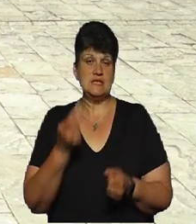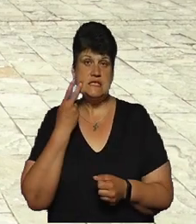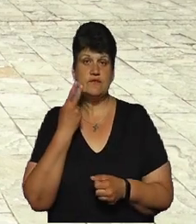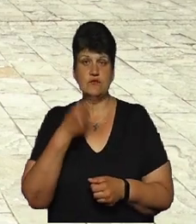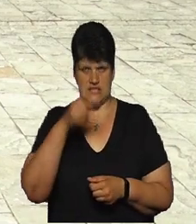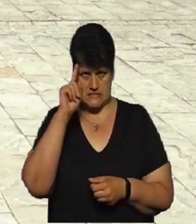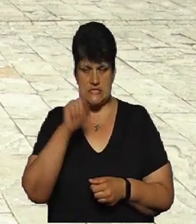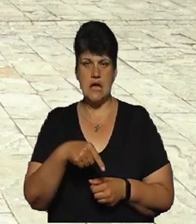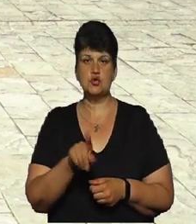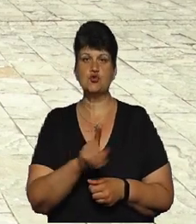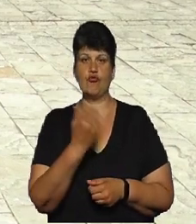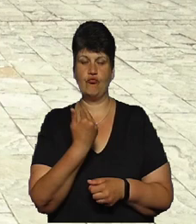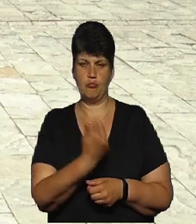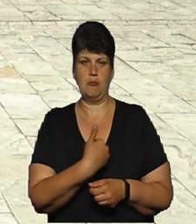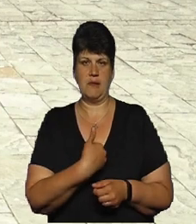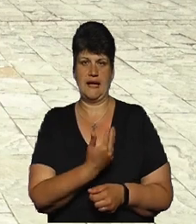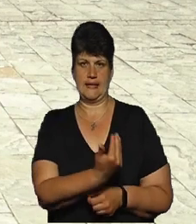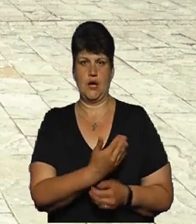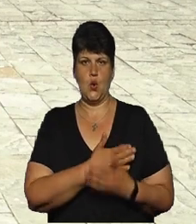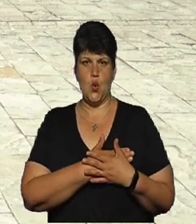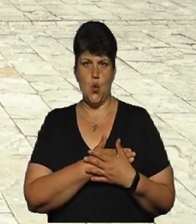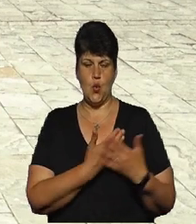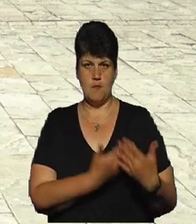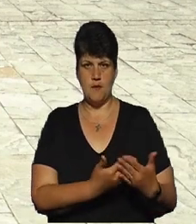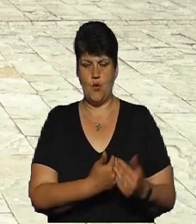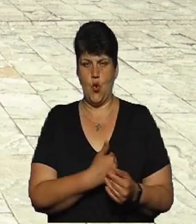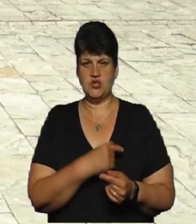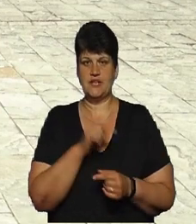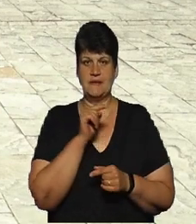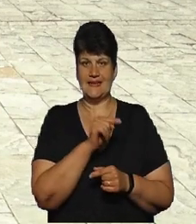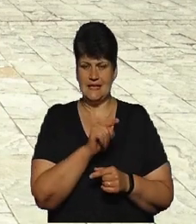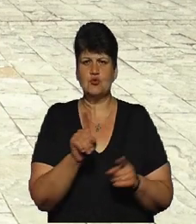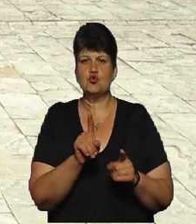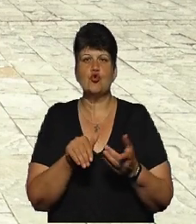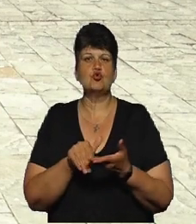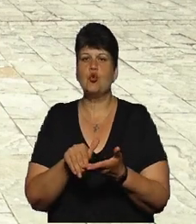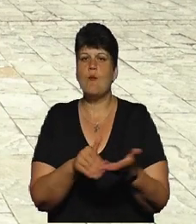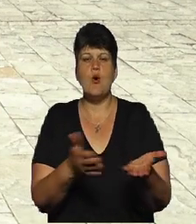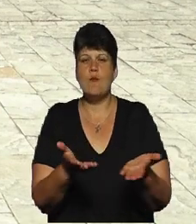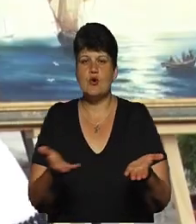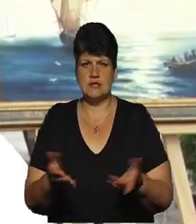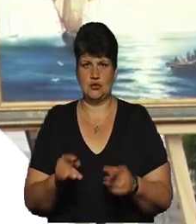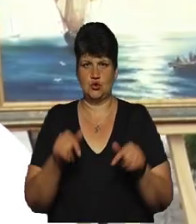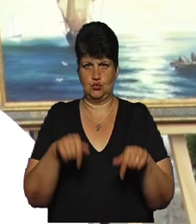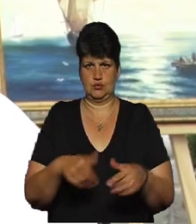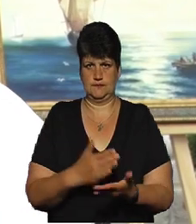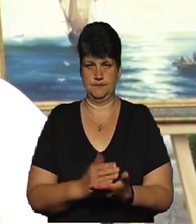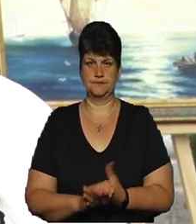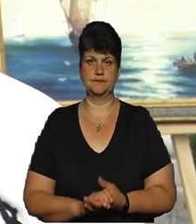вони, ми їх любимо, і хочемо їм щось допомогти, що ми тут знаходимося.